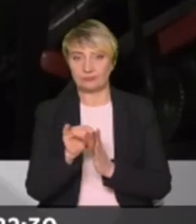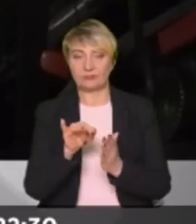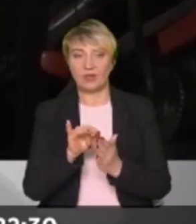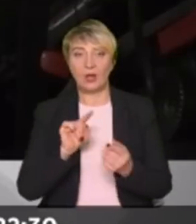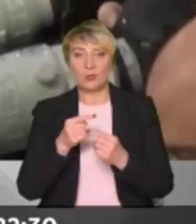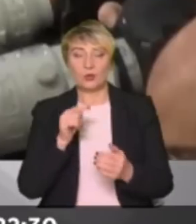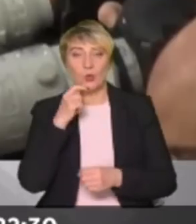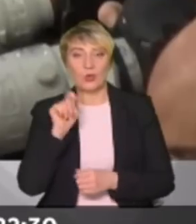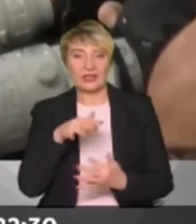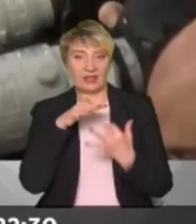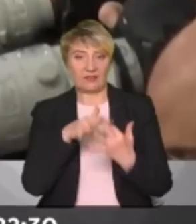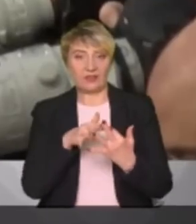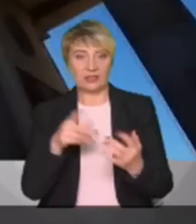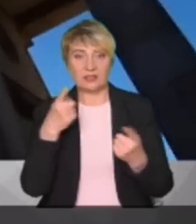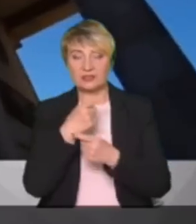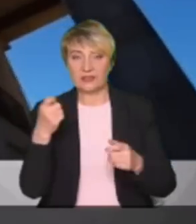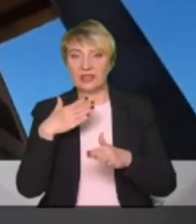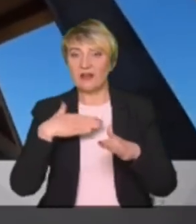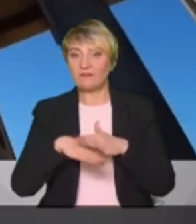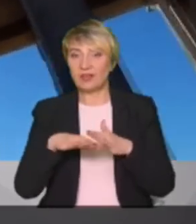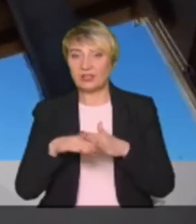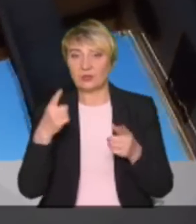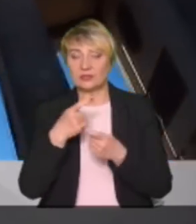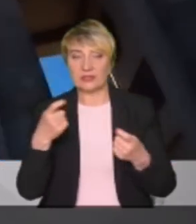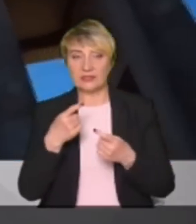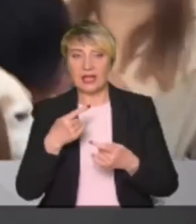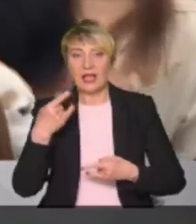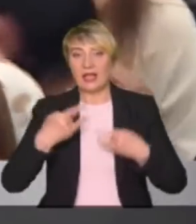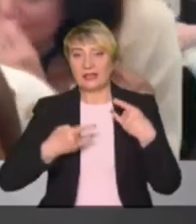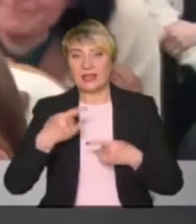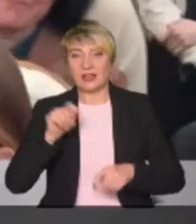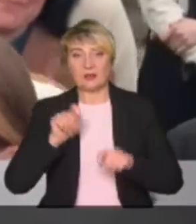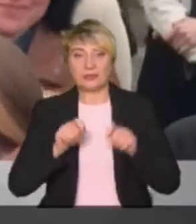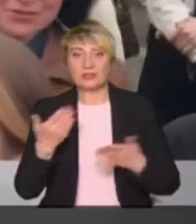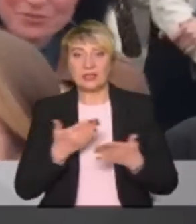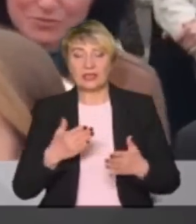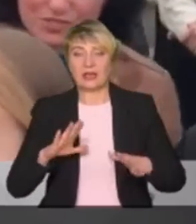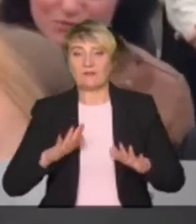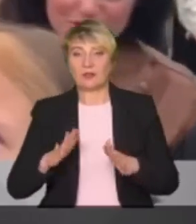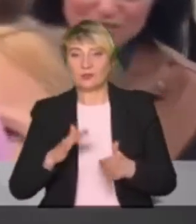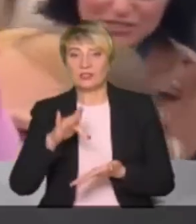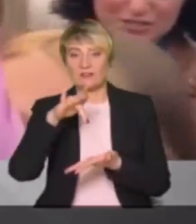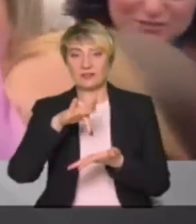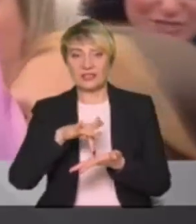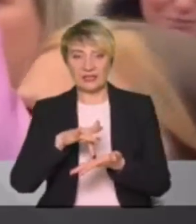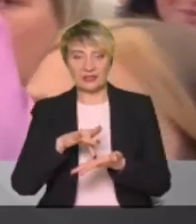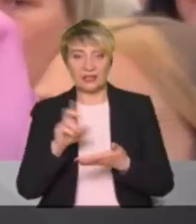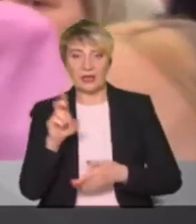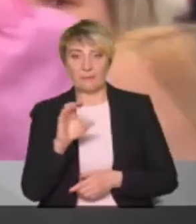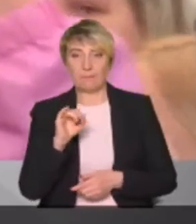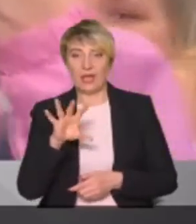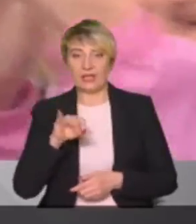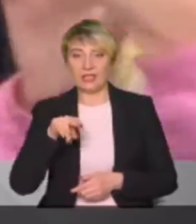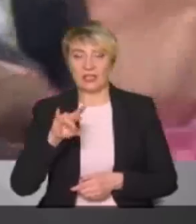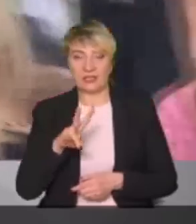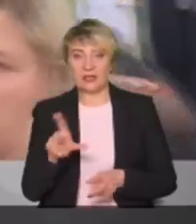це канцлер Німеччини заявив відеозвернення під час телемарафону «Save Ukraine», який відбувся в центрі Берліна. Він зазначив, що Німеччина разом з